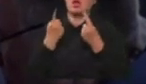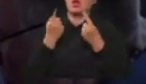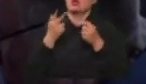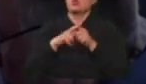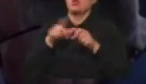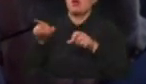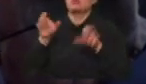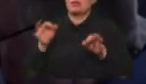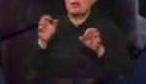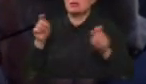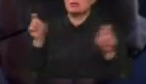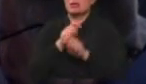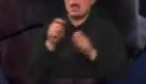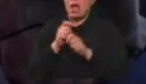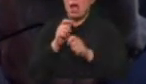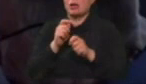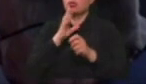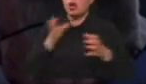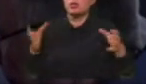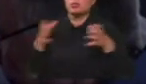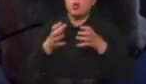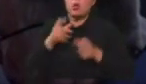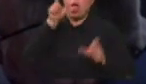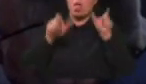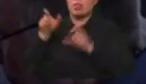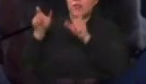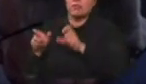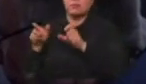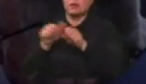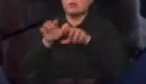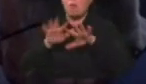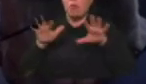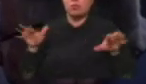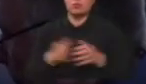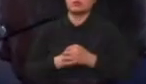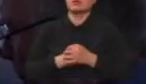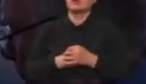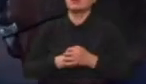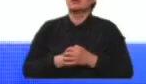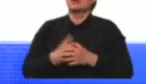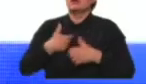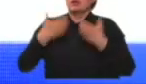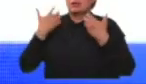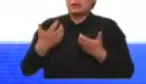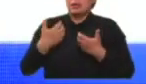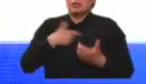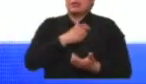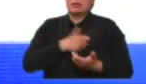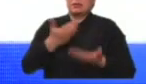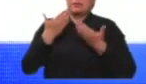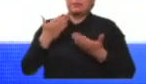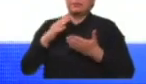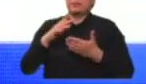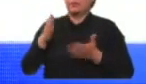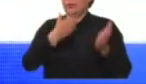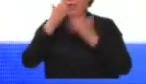w transporcie zbiorowym, indywidualnym jest powszechna. I w związku z tym chciałbym serdecznie przywitać